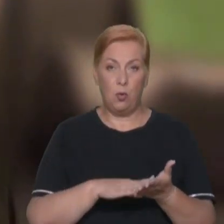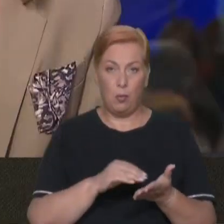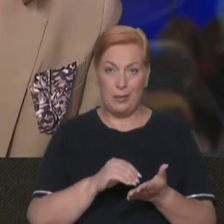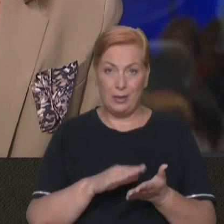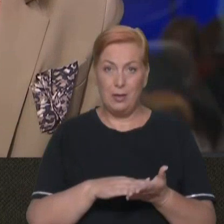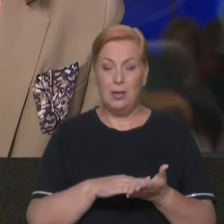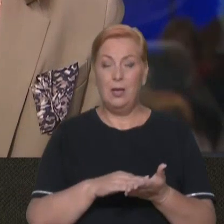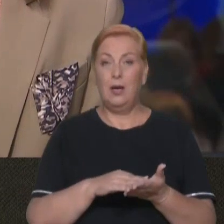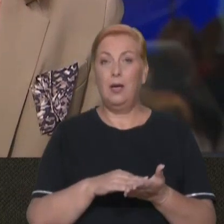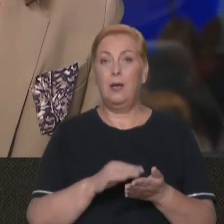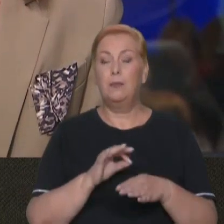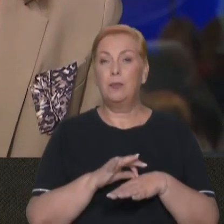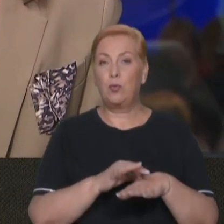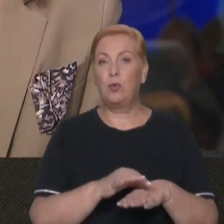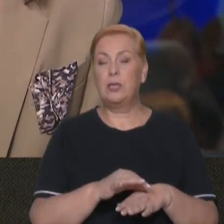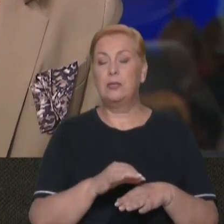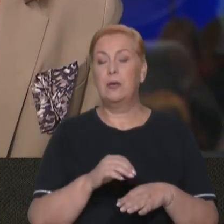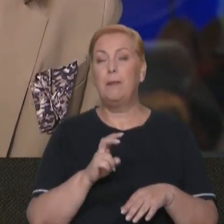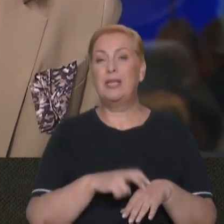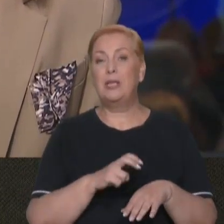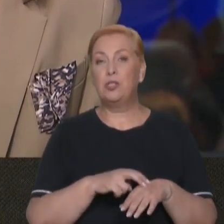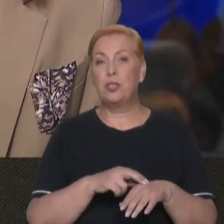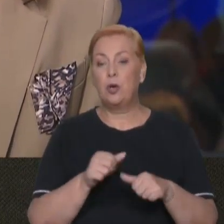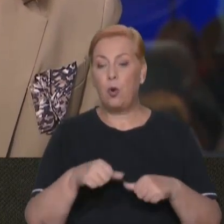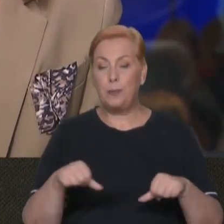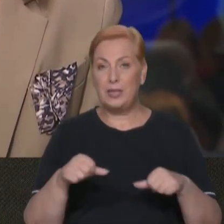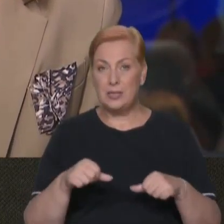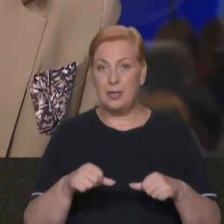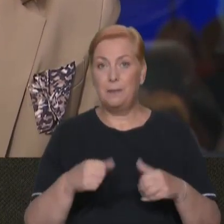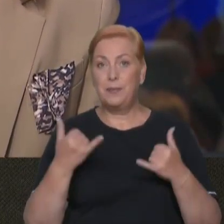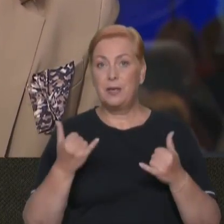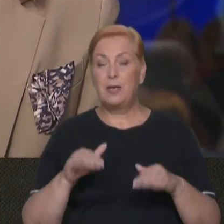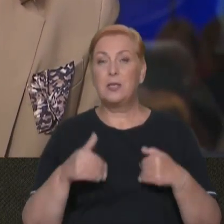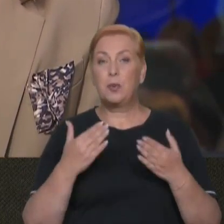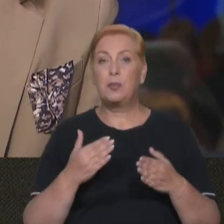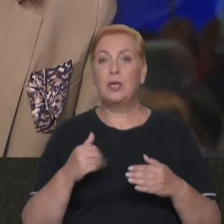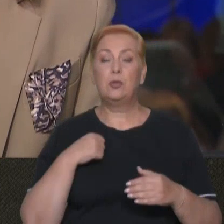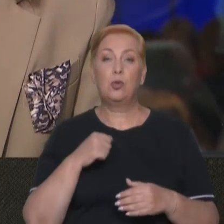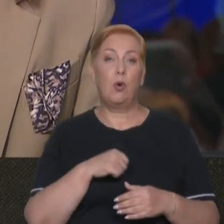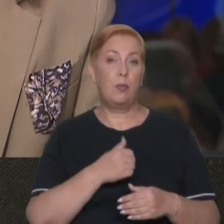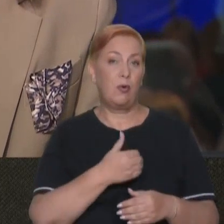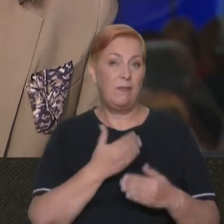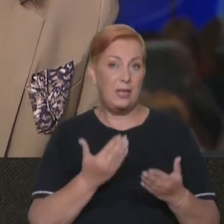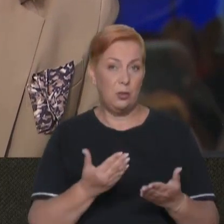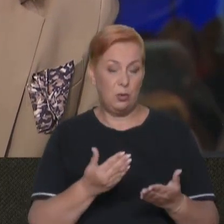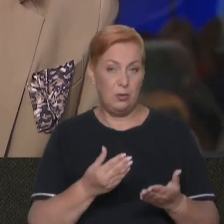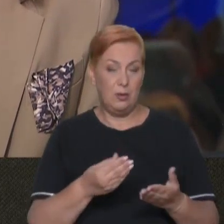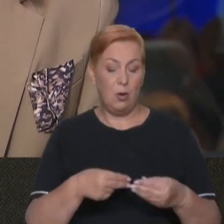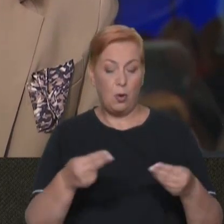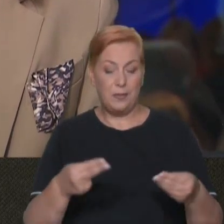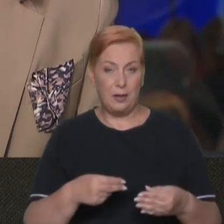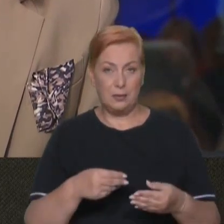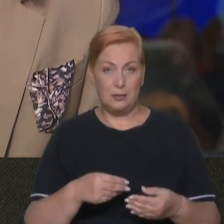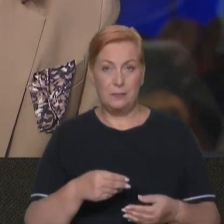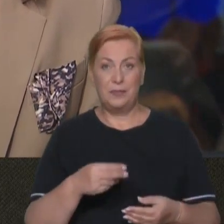наразі вони пропонують підписати контракт добровільно з наступними умовами 200 000 рублів заробітна плата 150